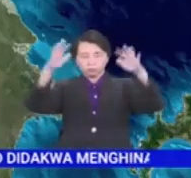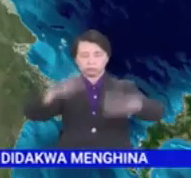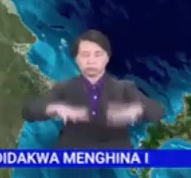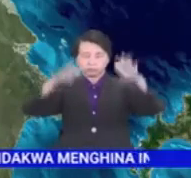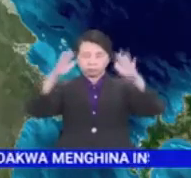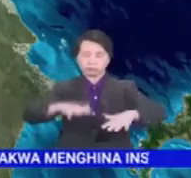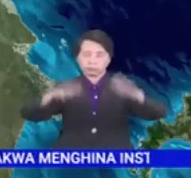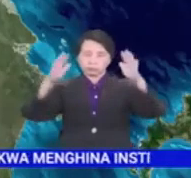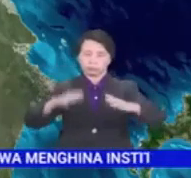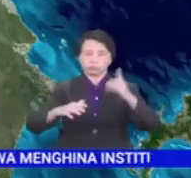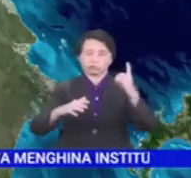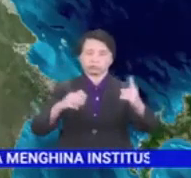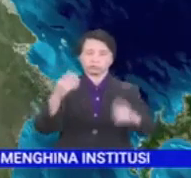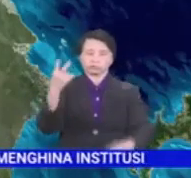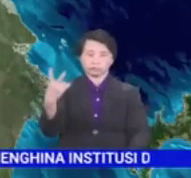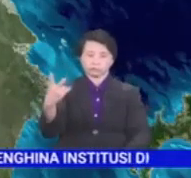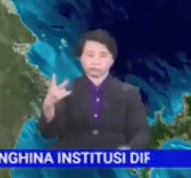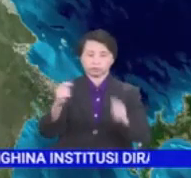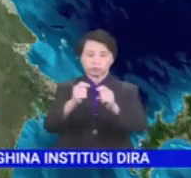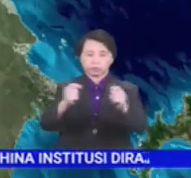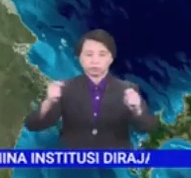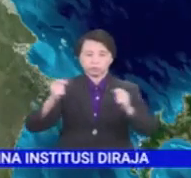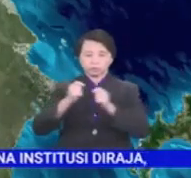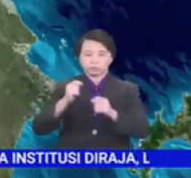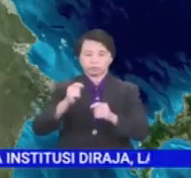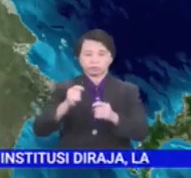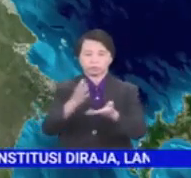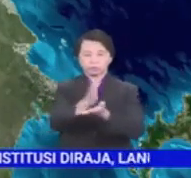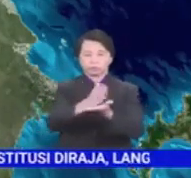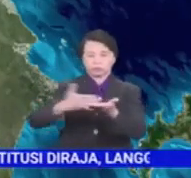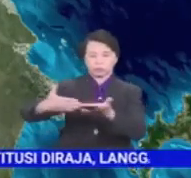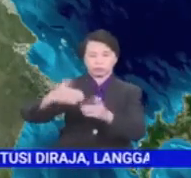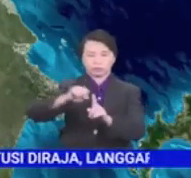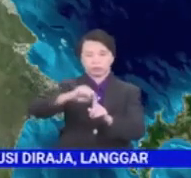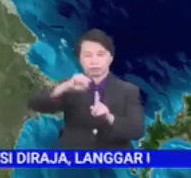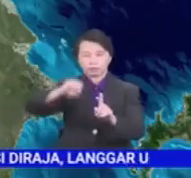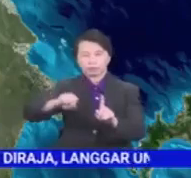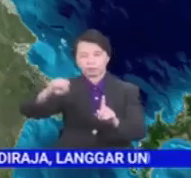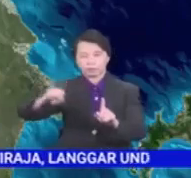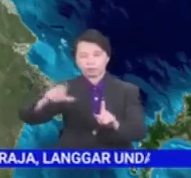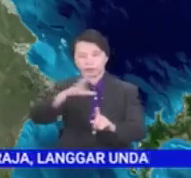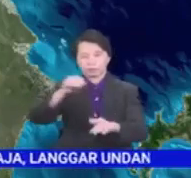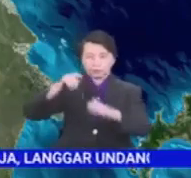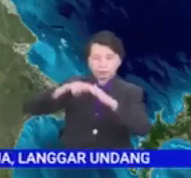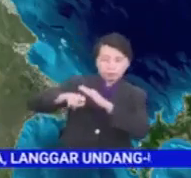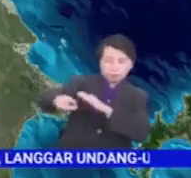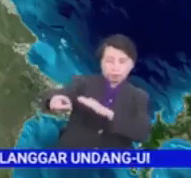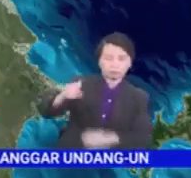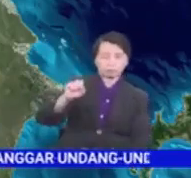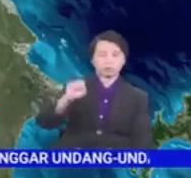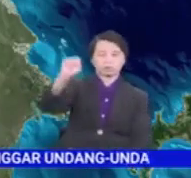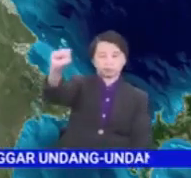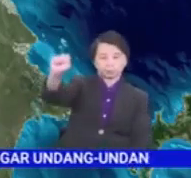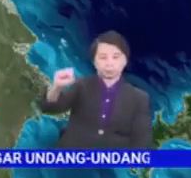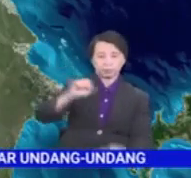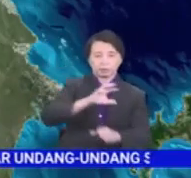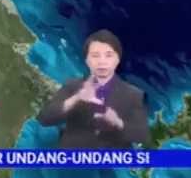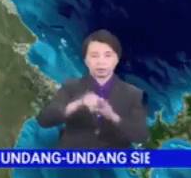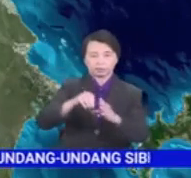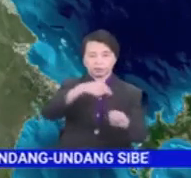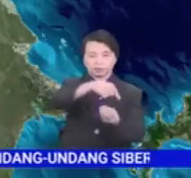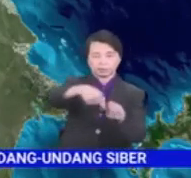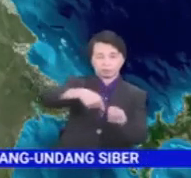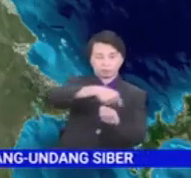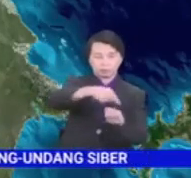sedang berlaku di 1-2 tempat, melibatkan bahagian Sandakan dan juga pedalaman di Sabah, termasuklah di